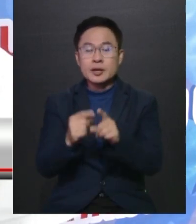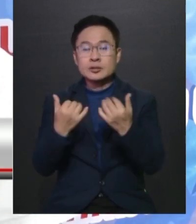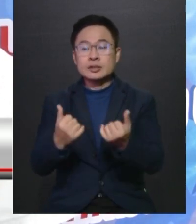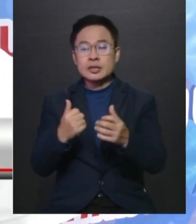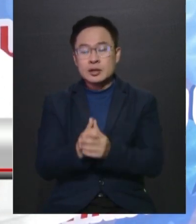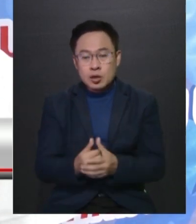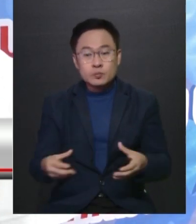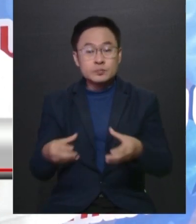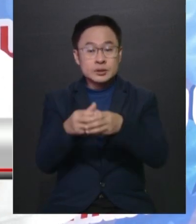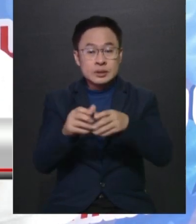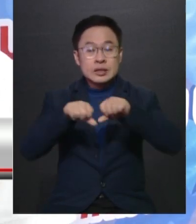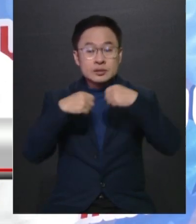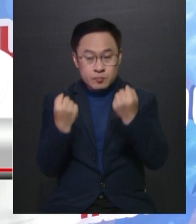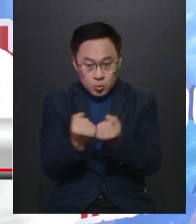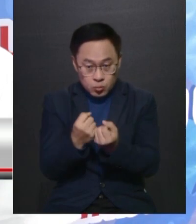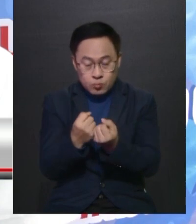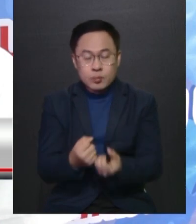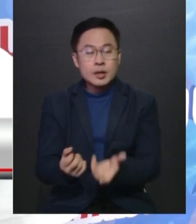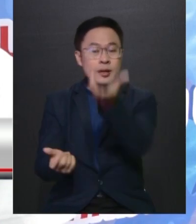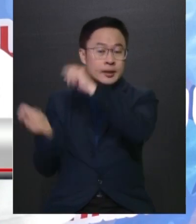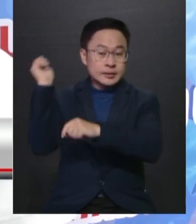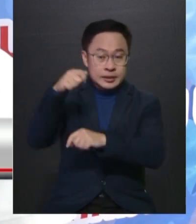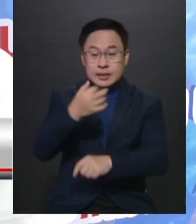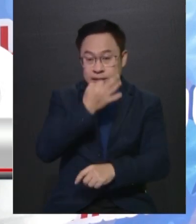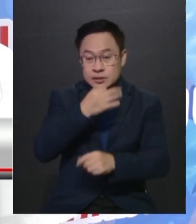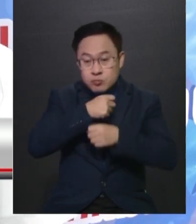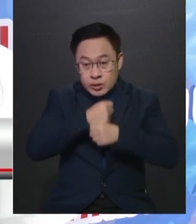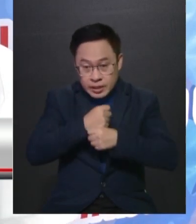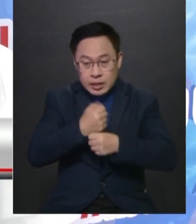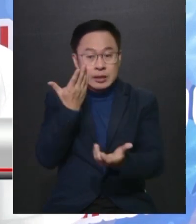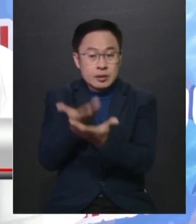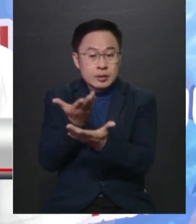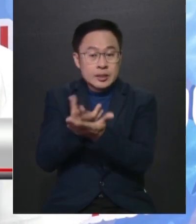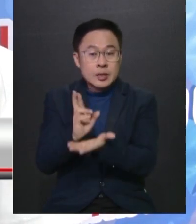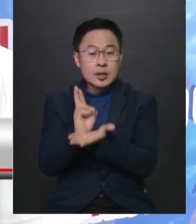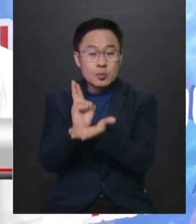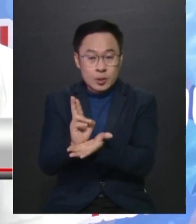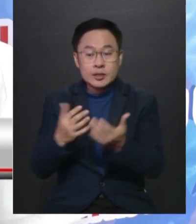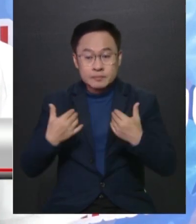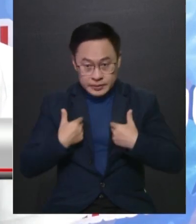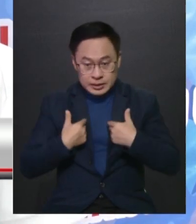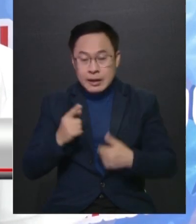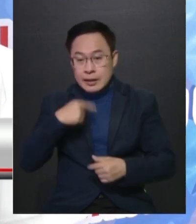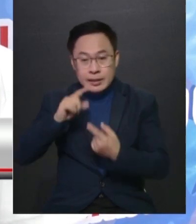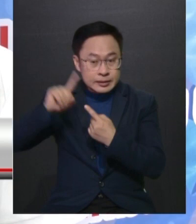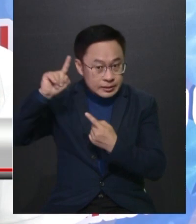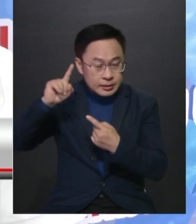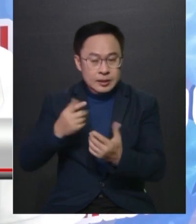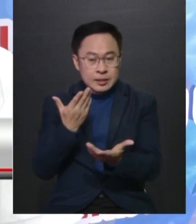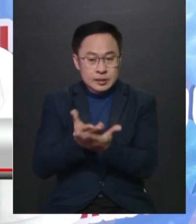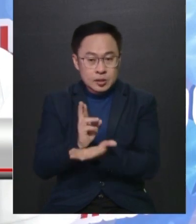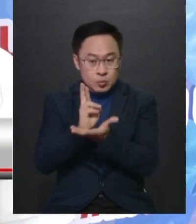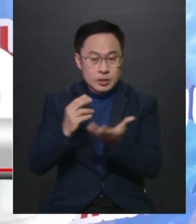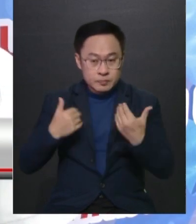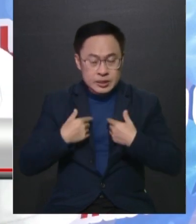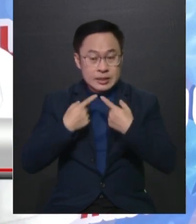สูงอายุเองที่มีเงินรางวัลสูงขึ้นก็สูงอายุเองก็เขาก็ไม่ได้มองแค่เรื่องเงินรางวัลแต่เขาได้มองศักยภาพ